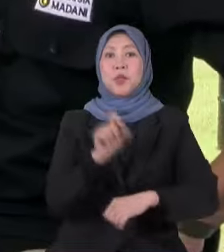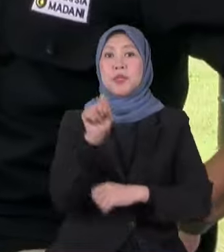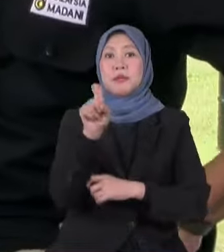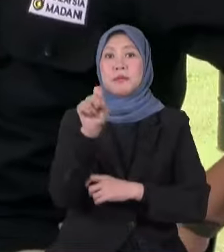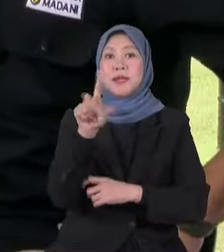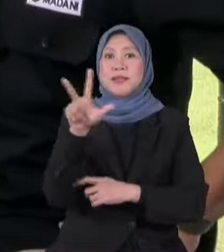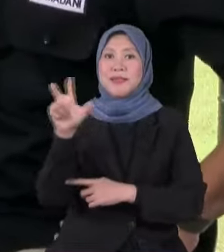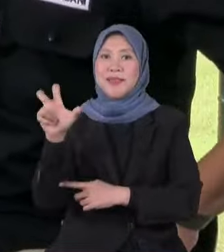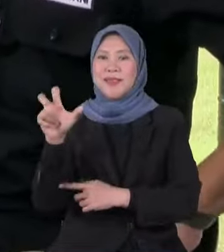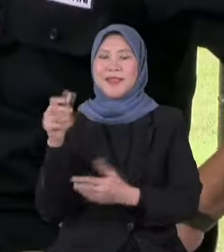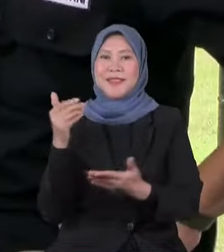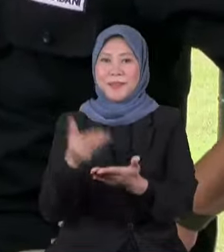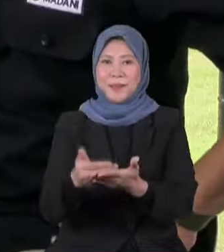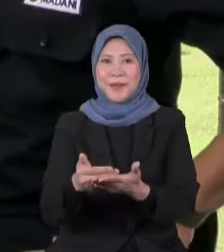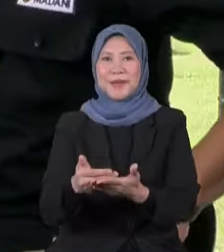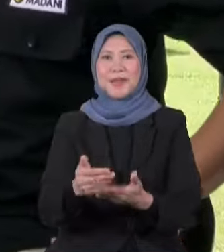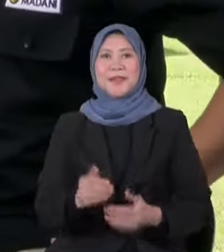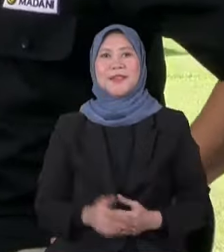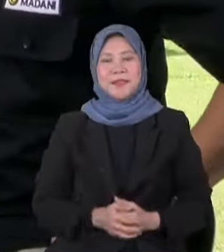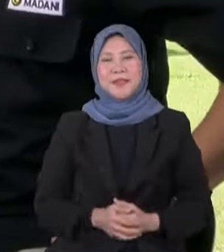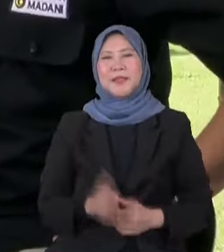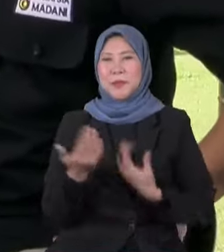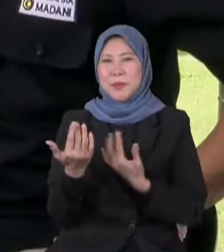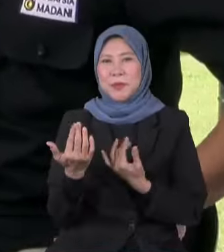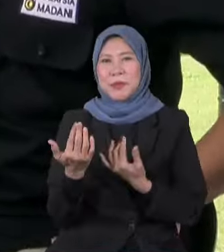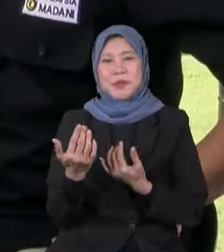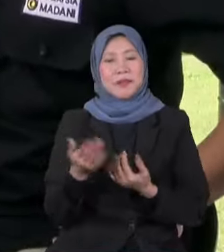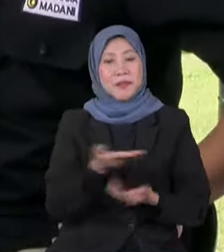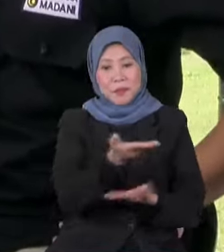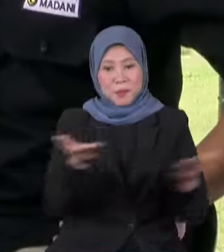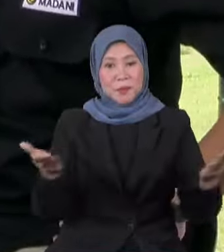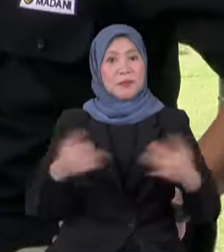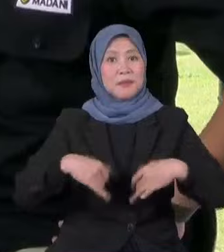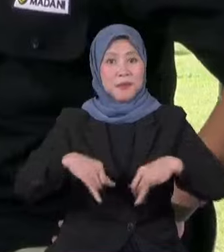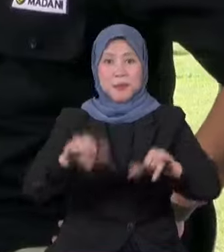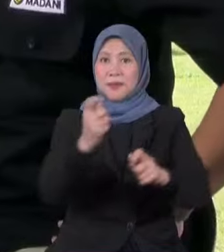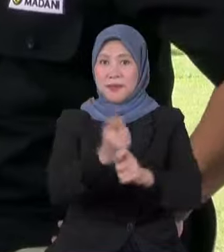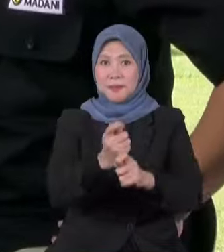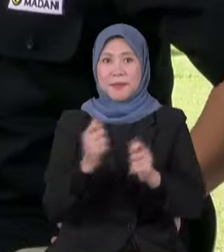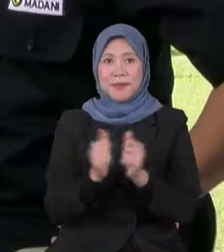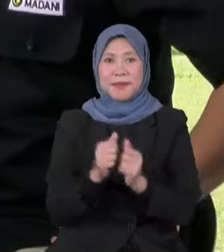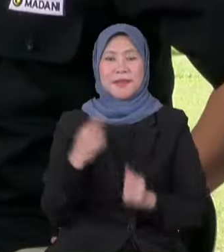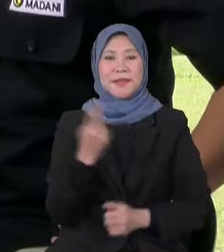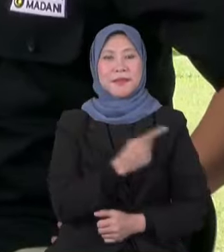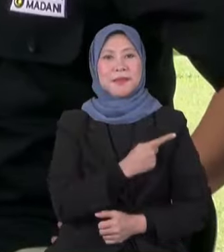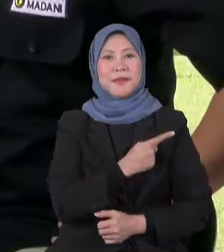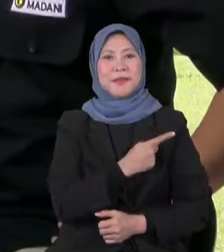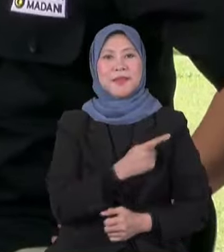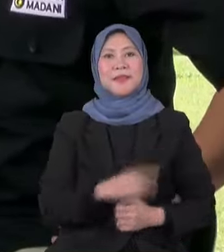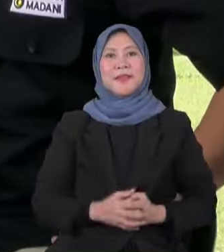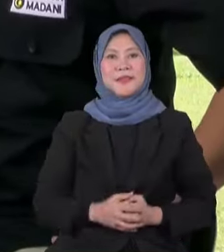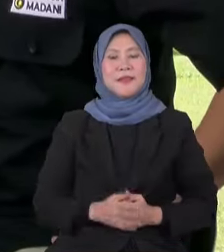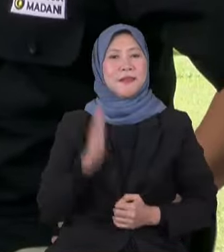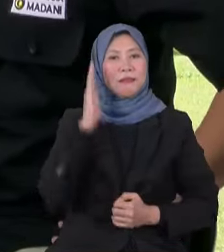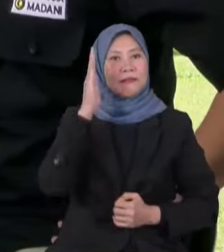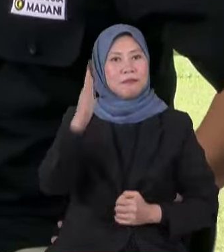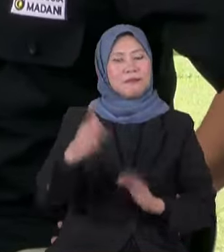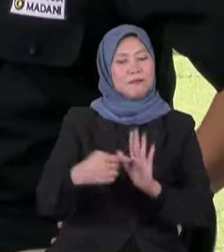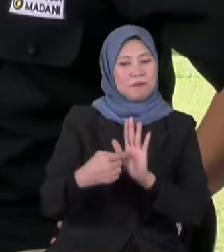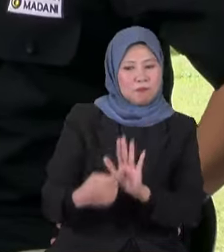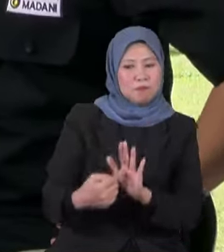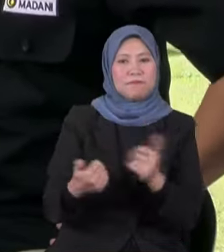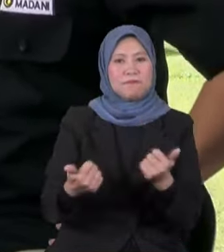macam tu. Sikit saja lagi. Jadi kepada anda semua, terus kekal setia bersama kami. Betul. Dan kami akan bawakan kepada anda